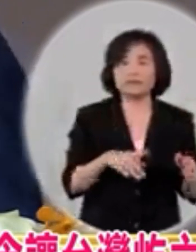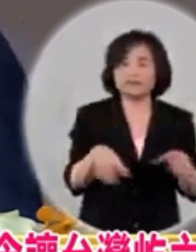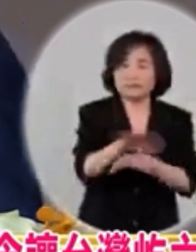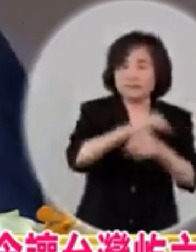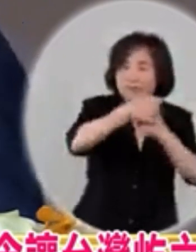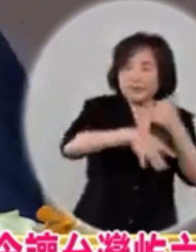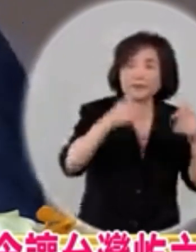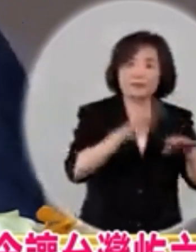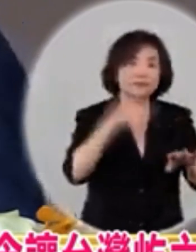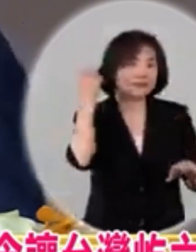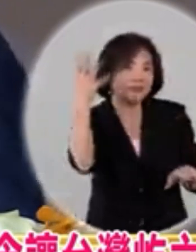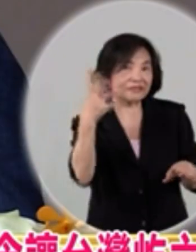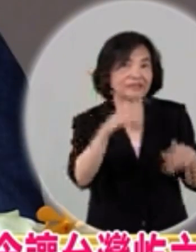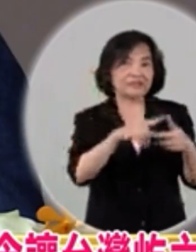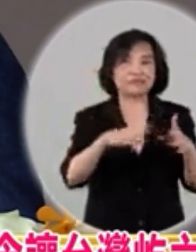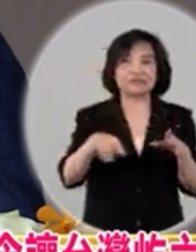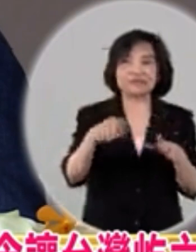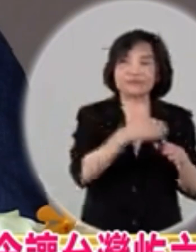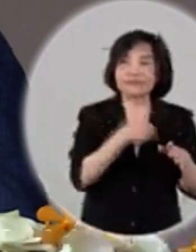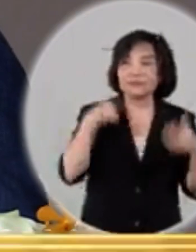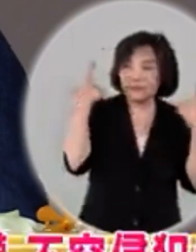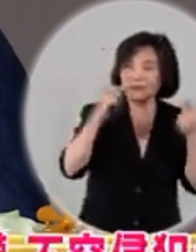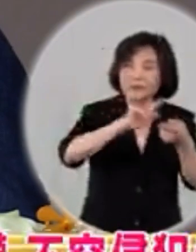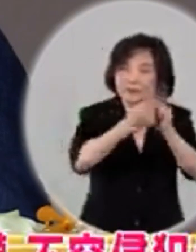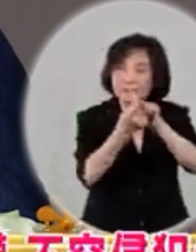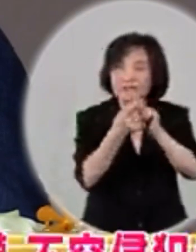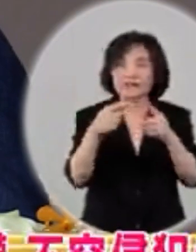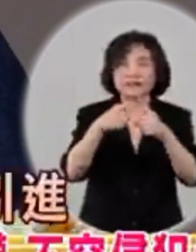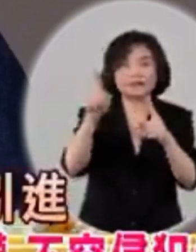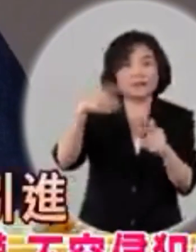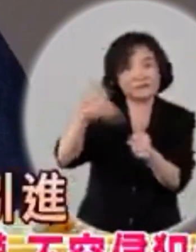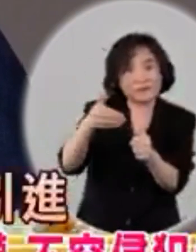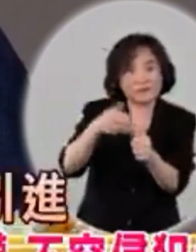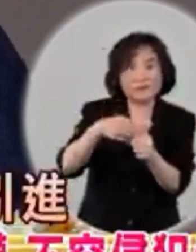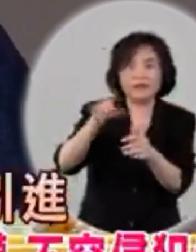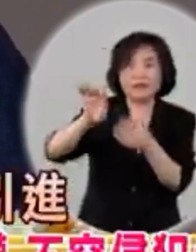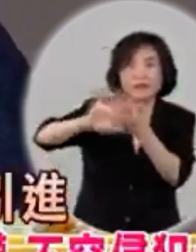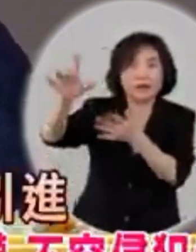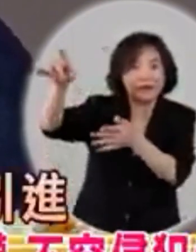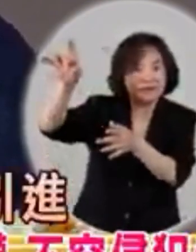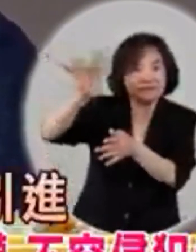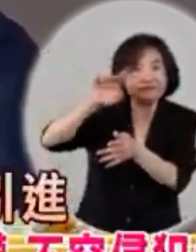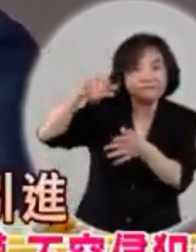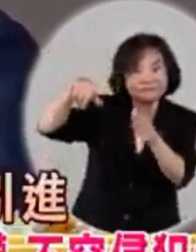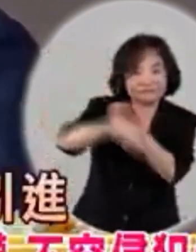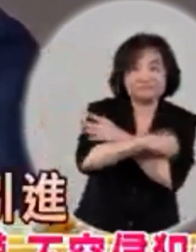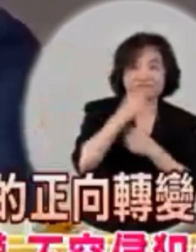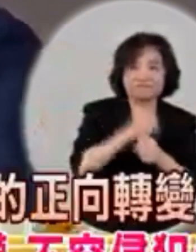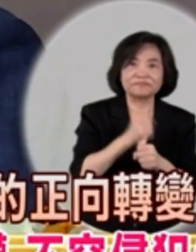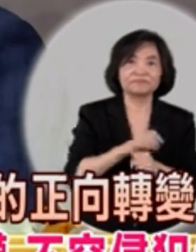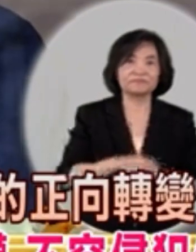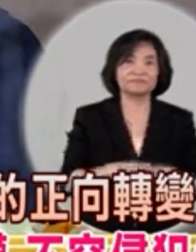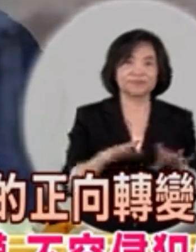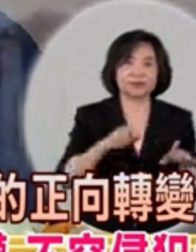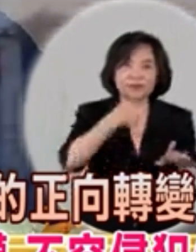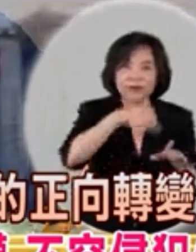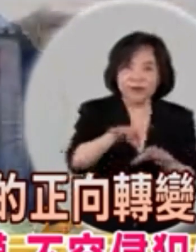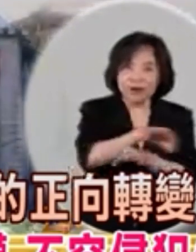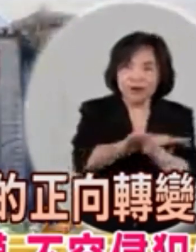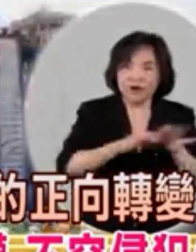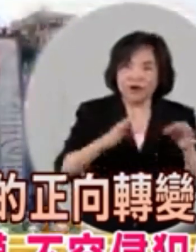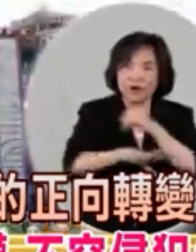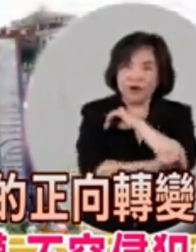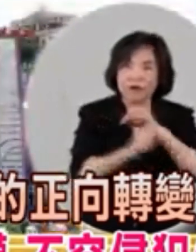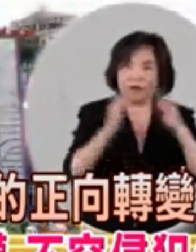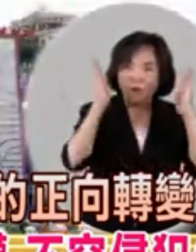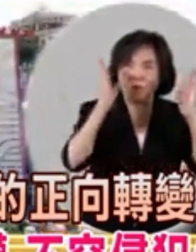新、能源转型、人才培育及引进，让国人看到了台湾经济结构的正